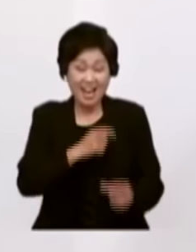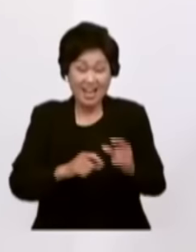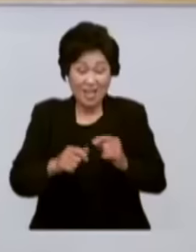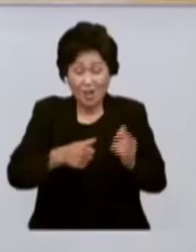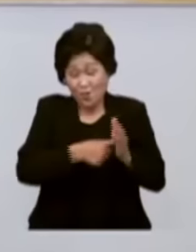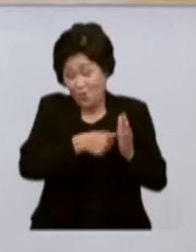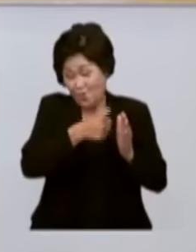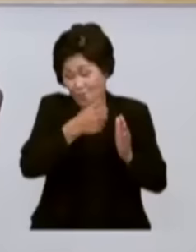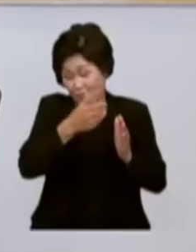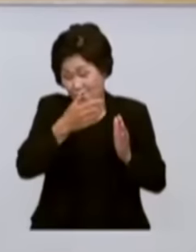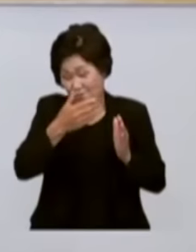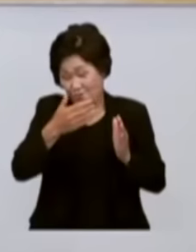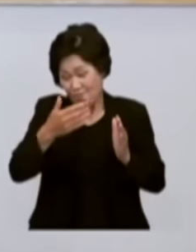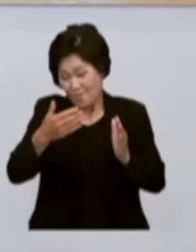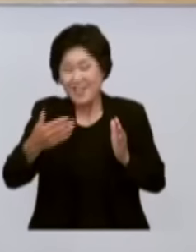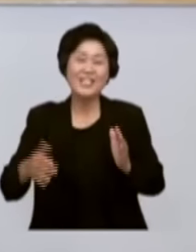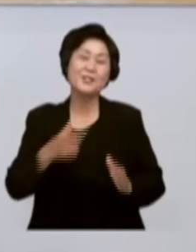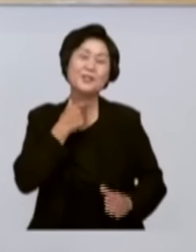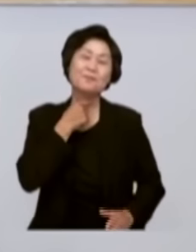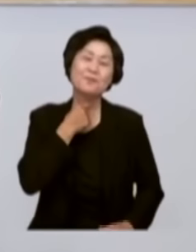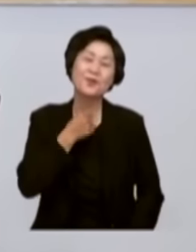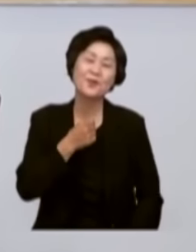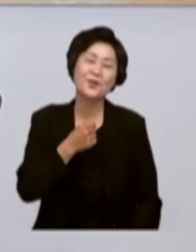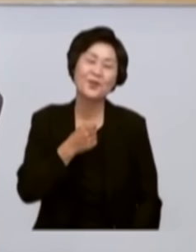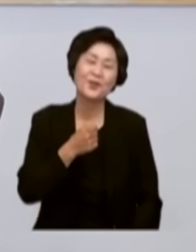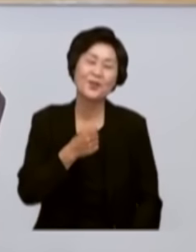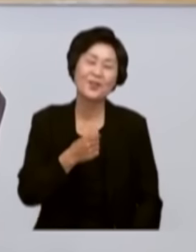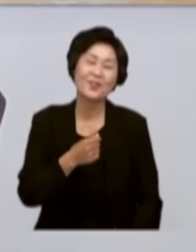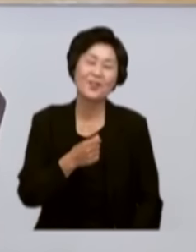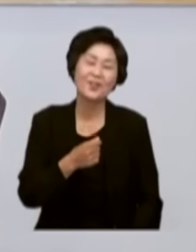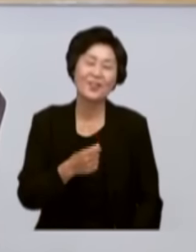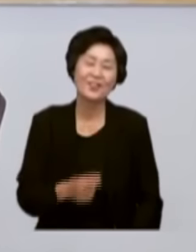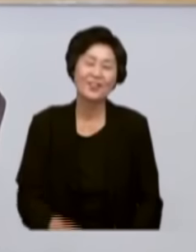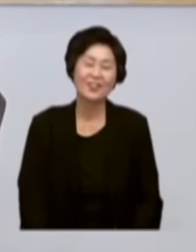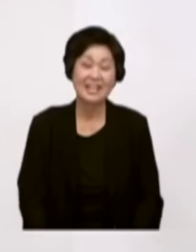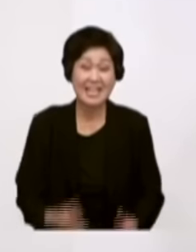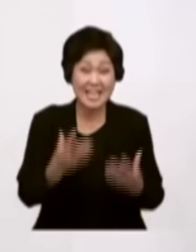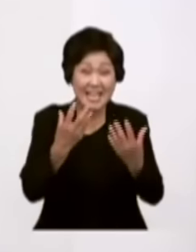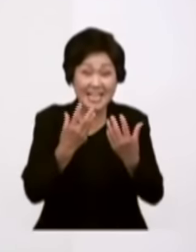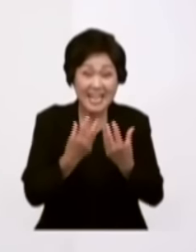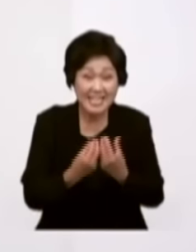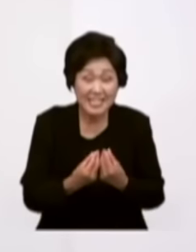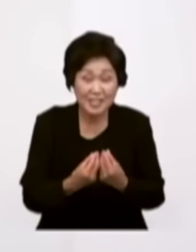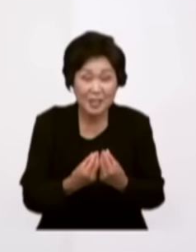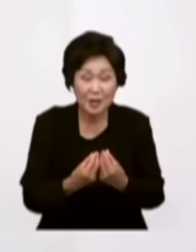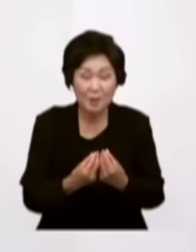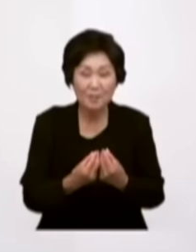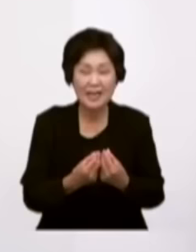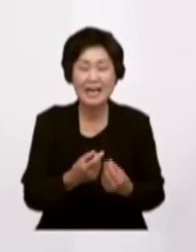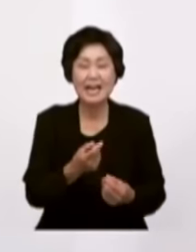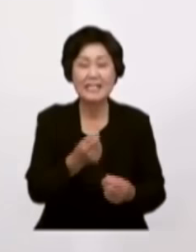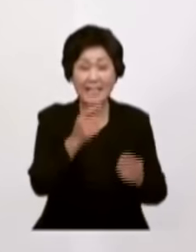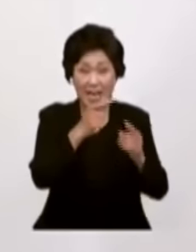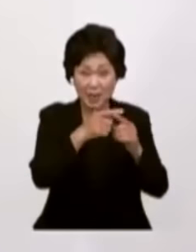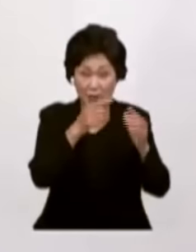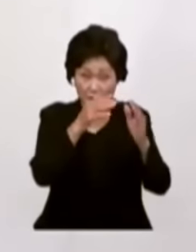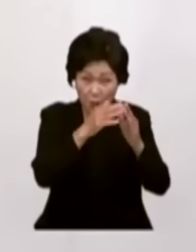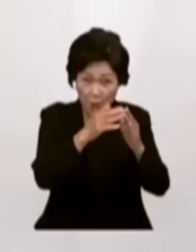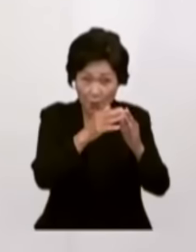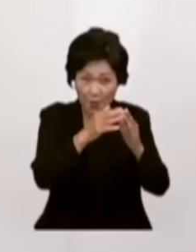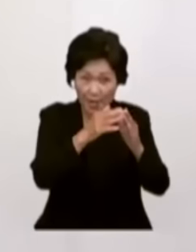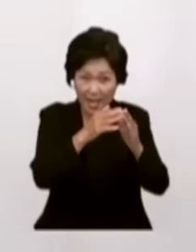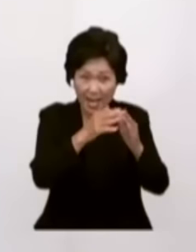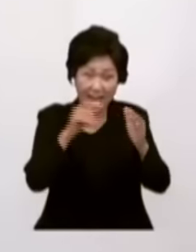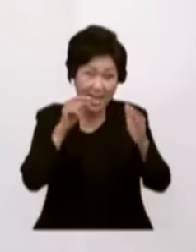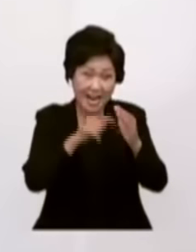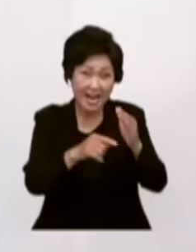유명해졌으면 좋겠어요. 더 이상 어떻게 해? 그러니까 전 국민 다 아니 더 이상 하는데. 어떻게 해? 예를 들면은 해외로요? 개척교회를 갔을 때 조영구가 온다라고